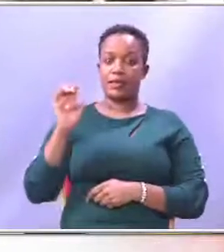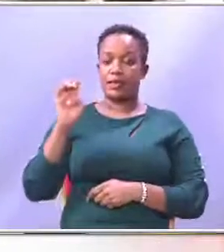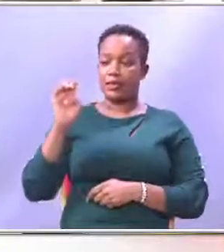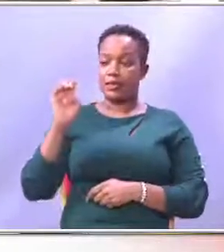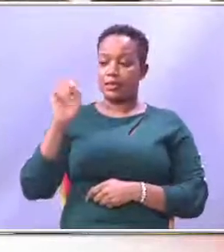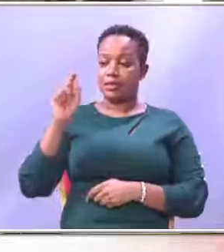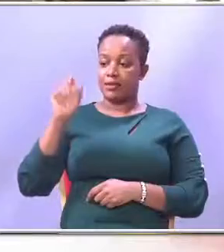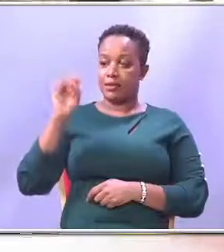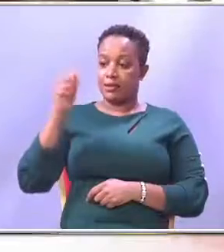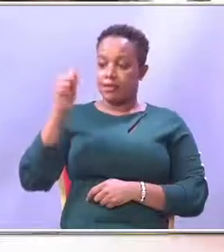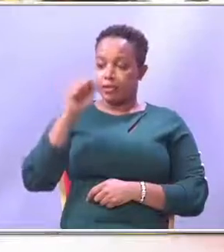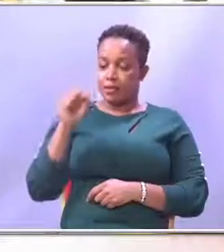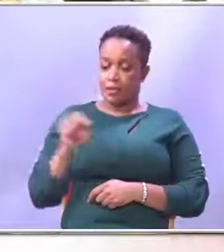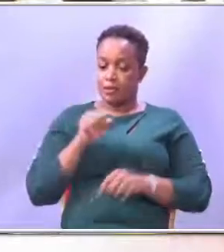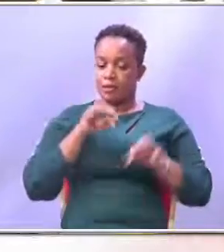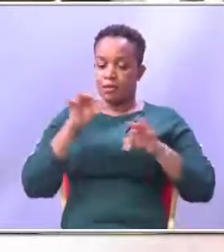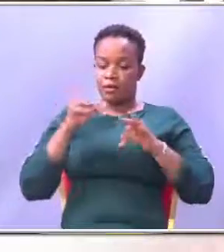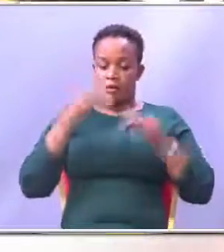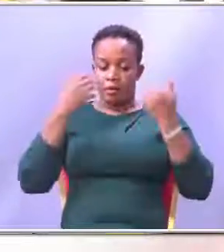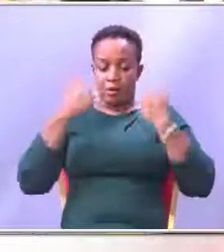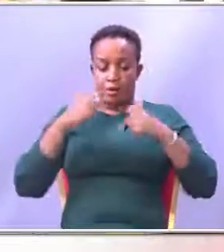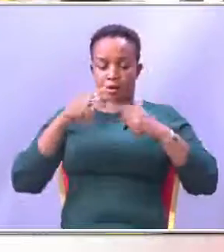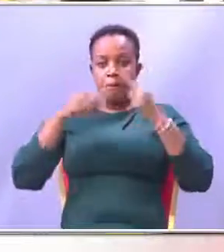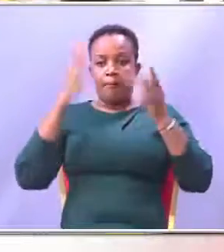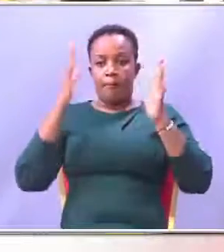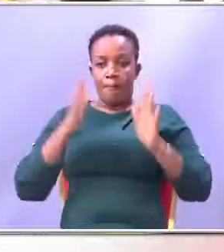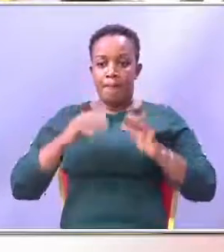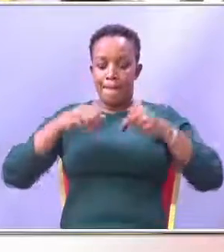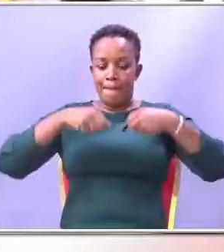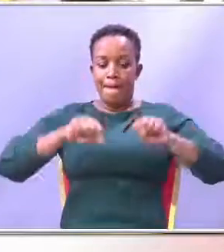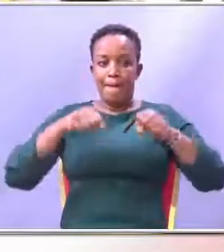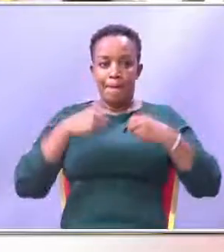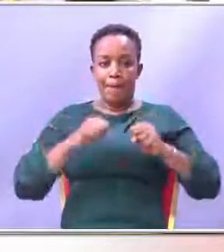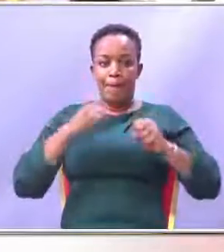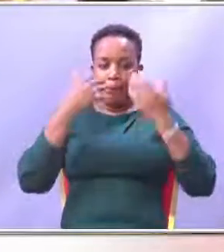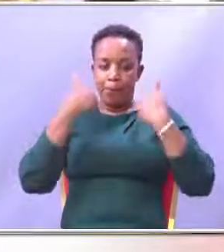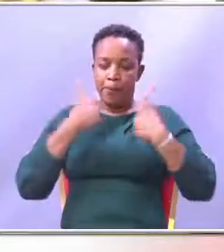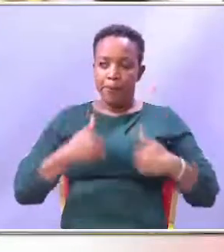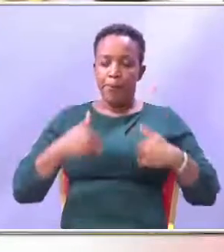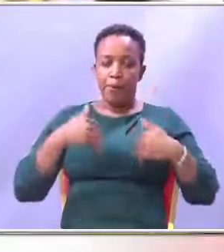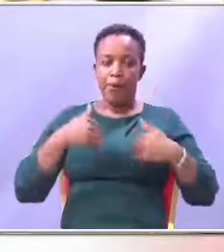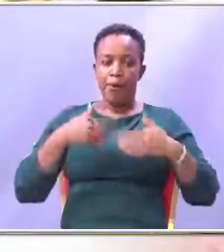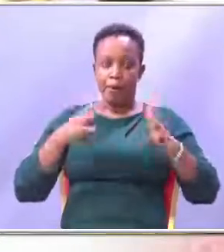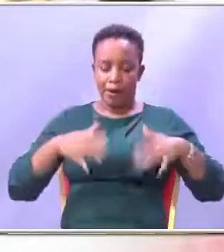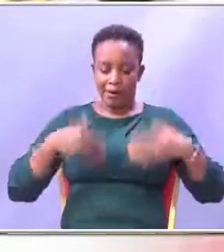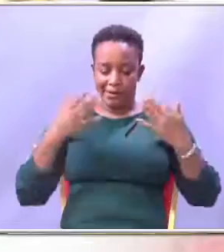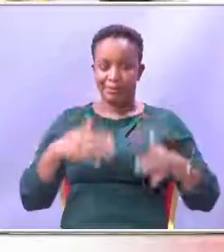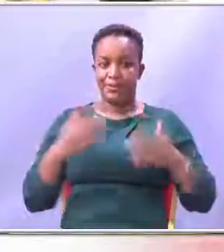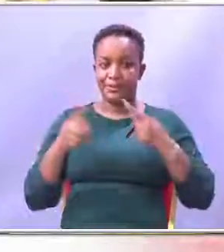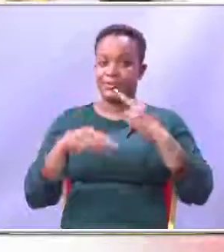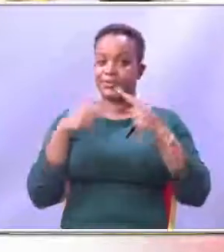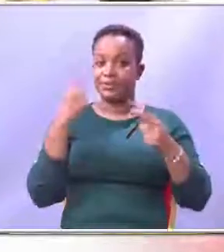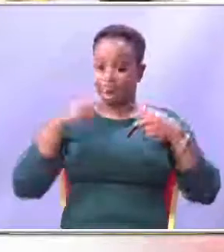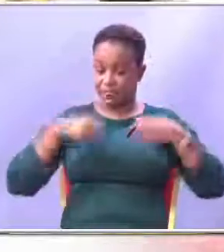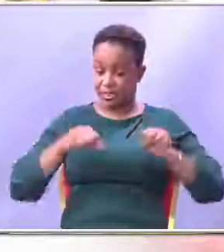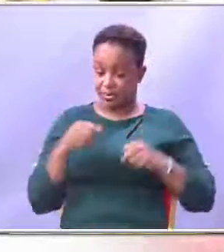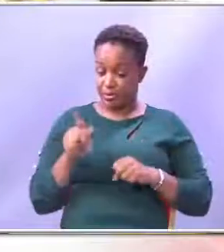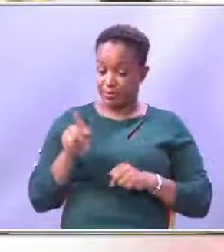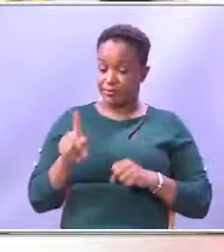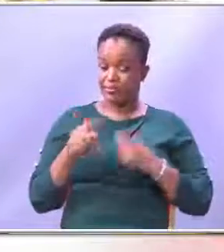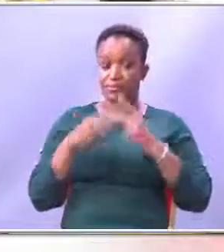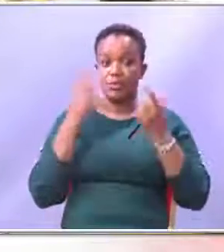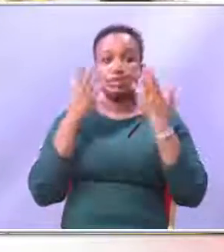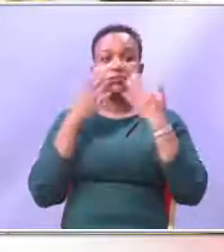nikaambiwa ni mimi mshindi wa pikipiki. Nilifurahi sana juu kushinda ni baraka. Hiyo pikipiki nimeshinda